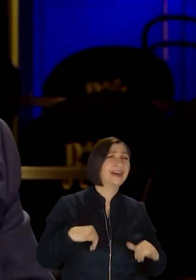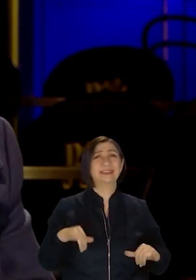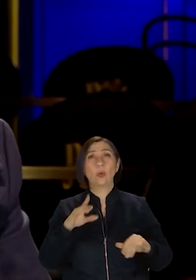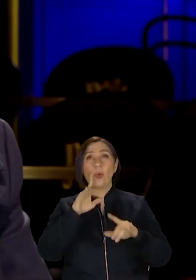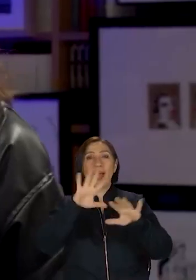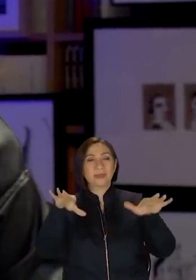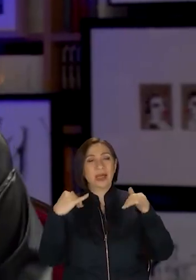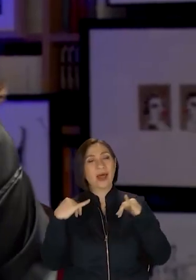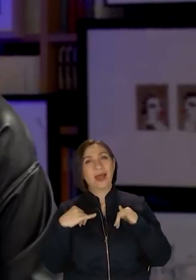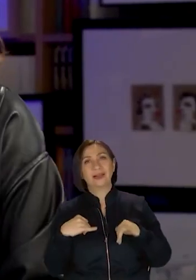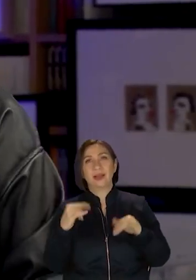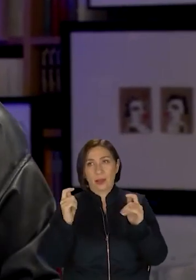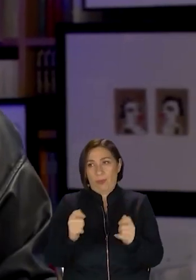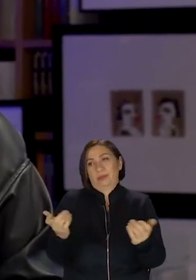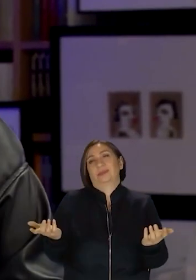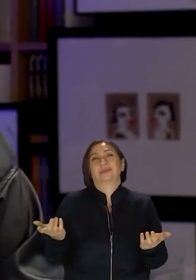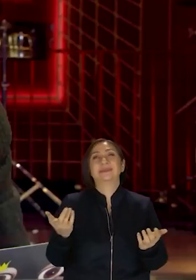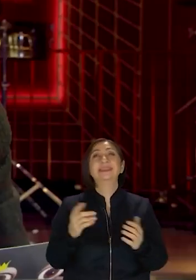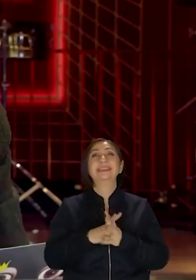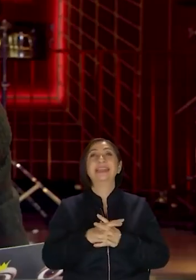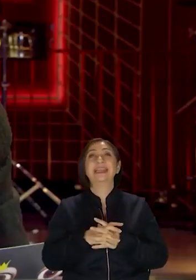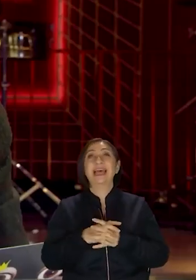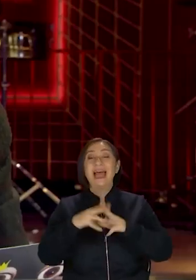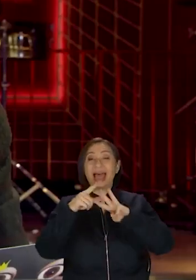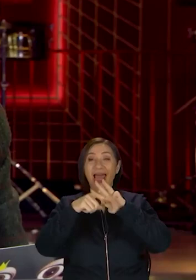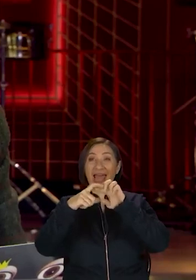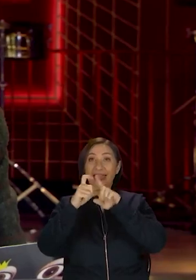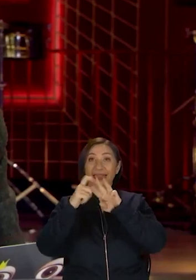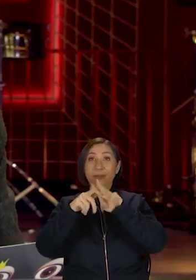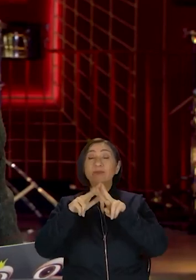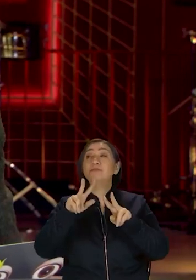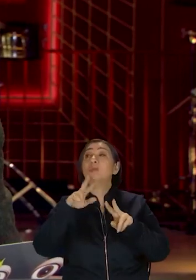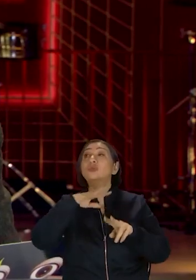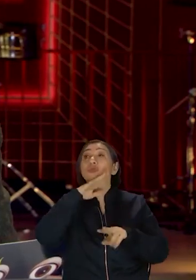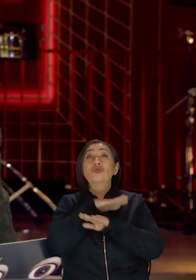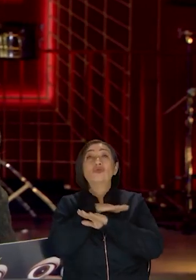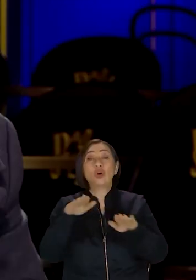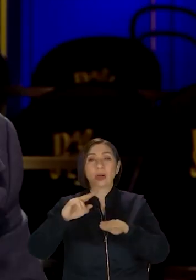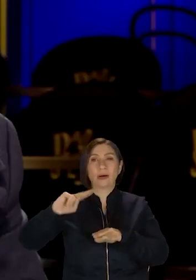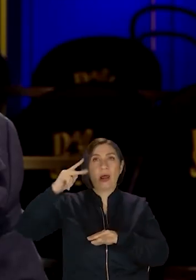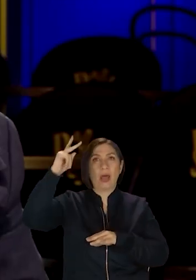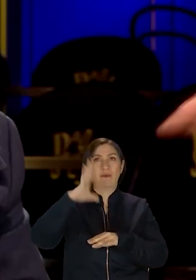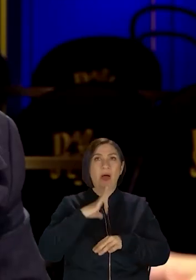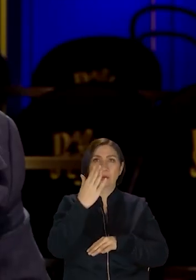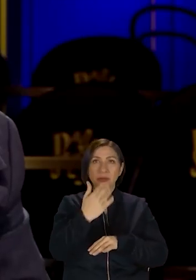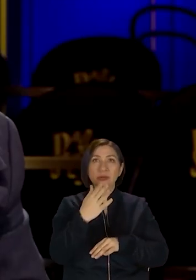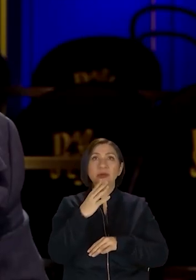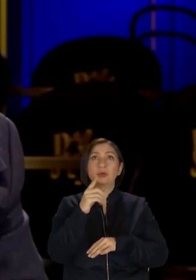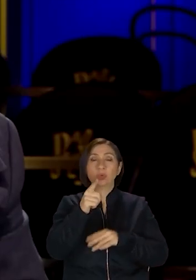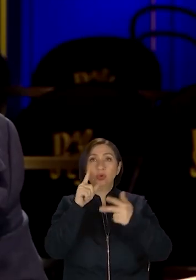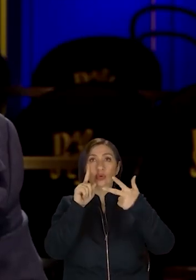insanı rahatlatıyor. Yapmaz mıyız? Kesinlikle cool. Peki. Erdem'in tabii dop dolu bir kariyeri var. Evet.